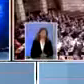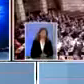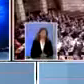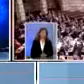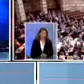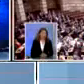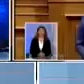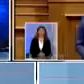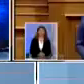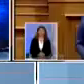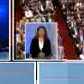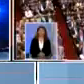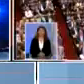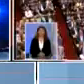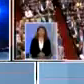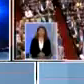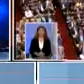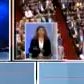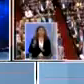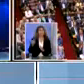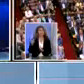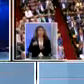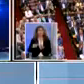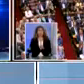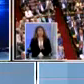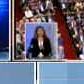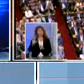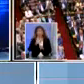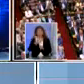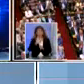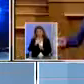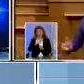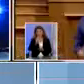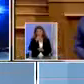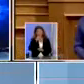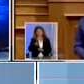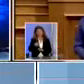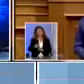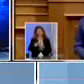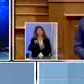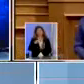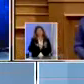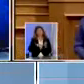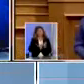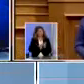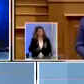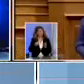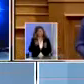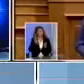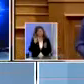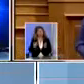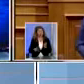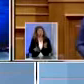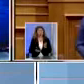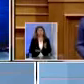με βοητικού αρχηγού. Και σα ζητήσει. Πέρα από τη συνεργασία δηλαδή, και, τη στήριξη, και τη στήριξη